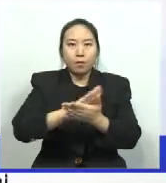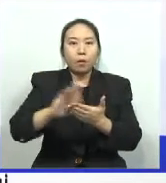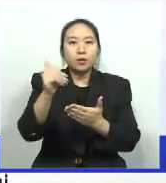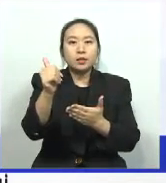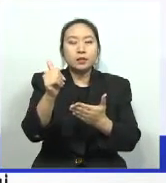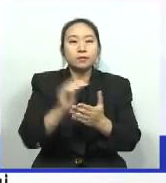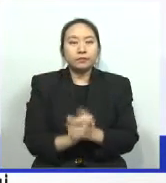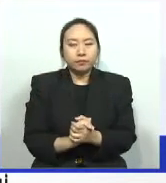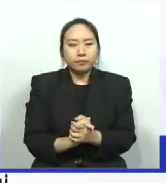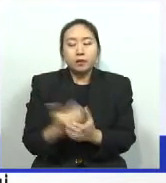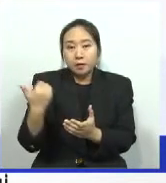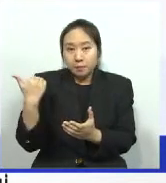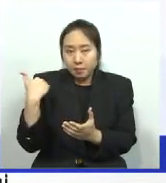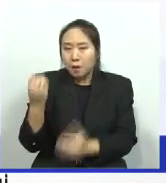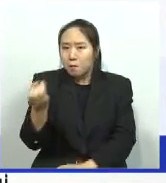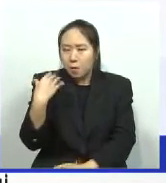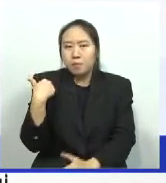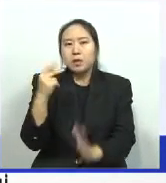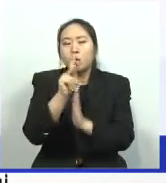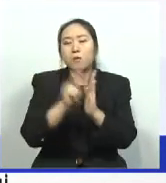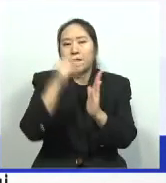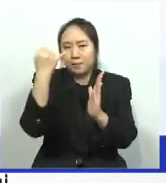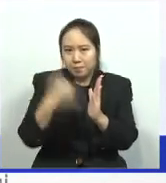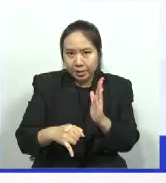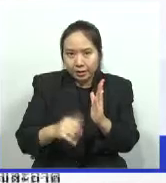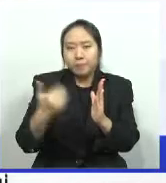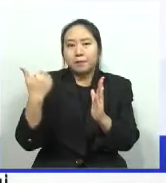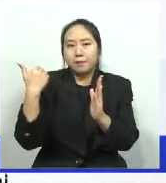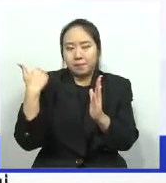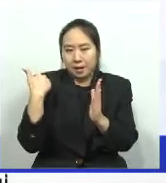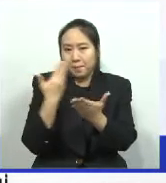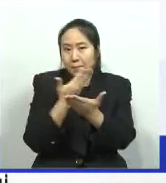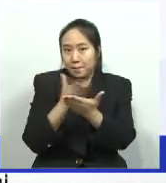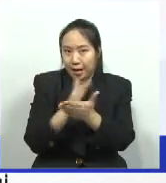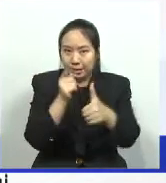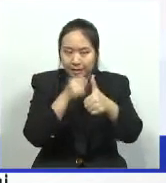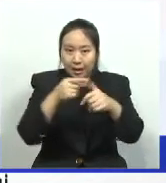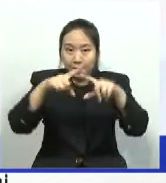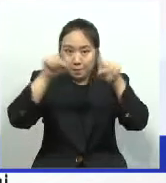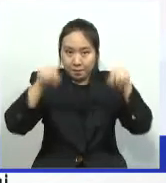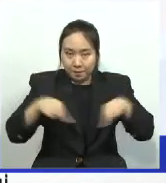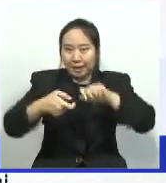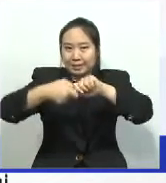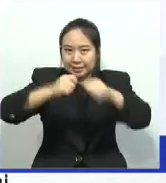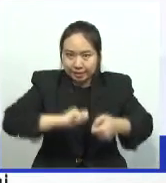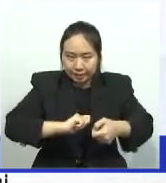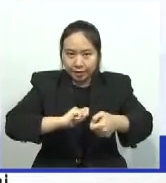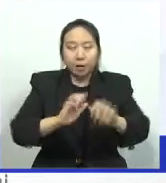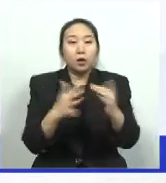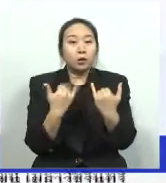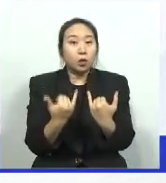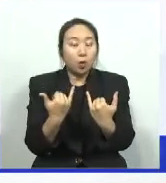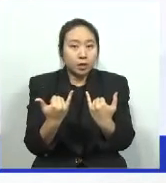ครับได้รับรายงานกรณีกระทำผิดกฎหมายเลือกตั้งนะครับแบ่งเป็นเรื่องการฉีกบัตรเลือกตั้งนะครับณเวล